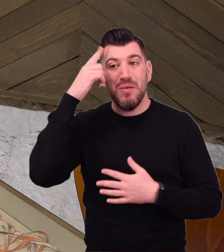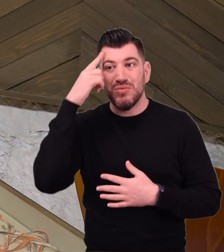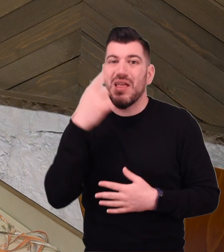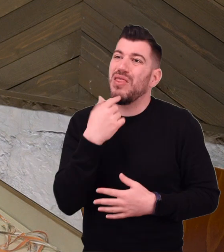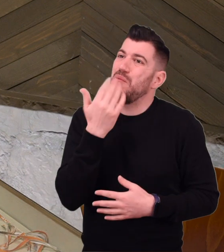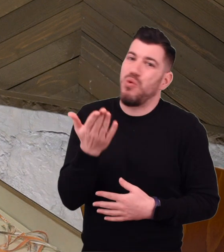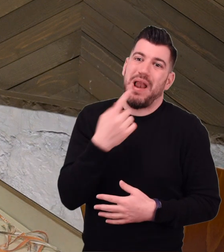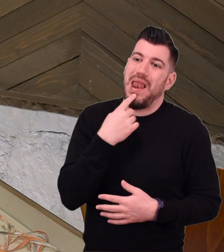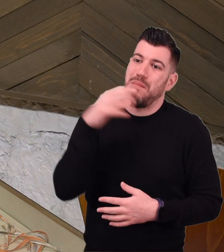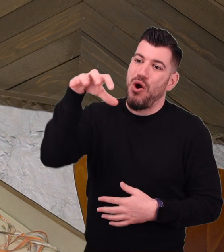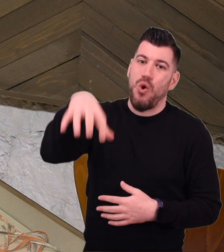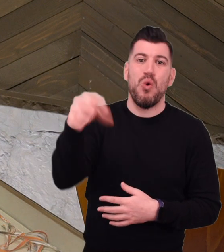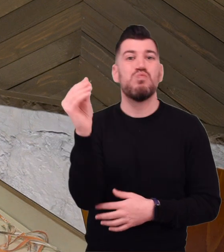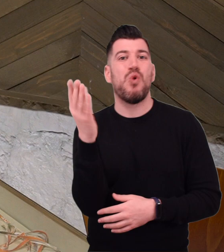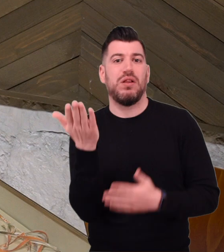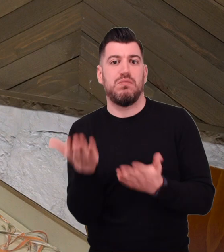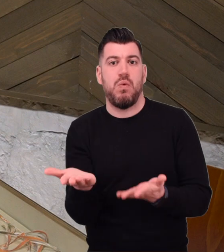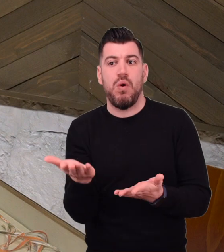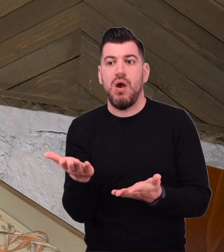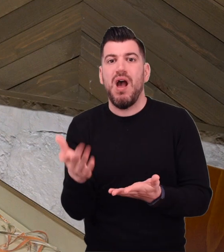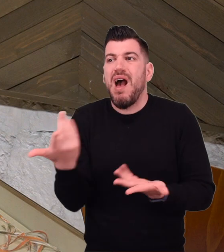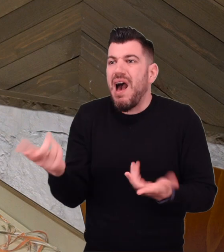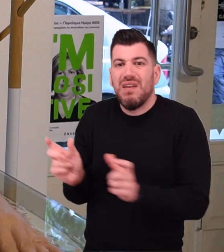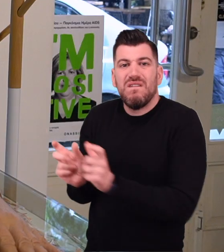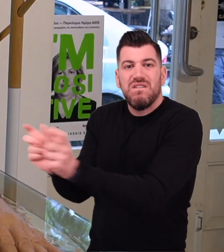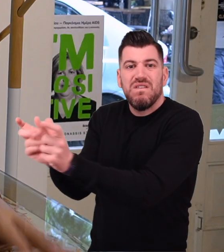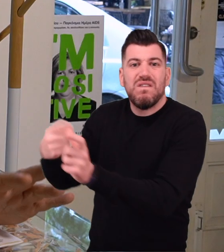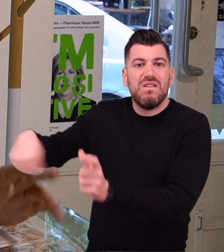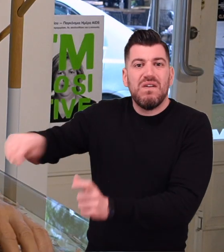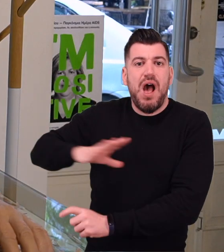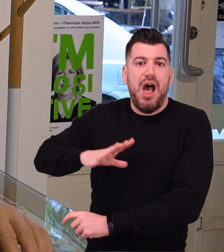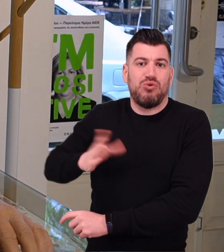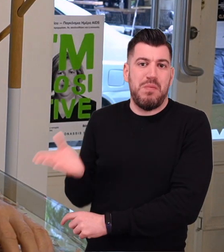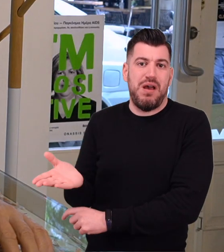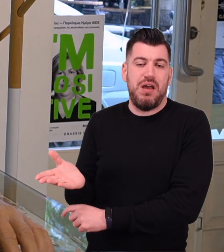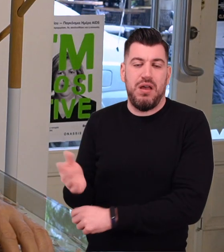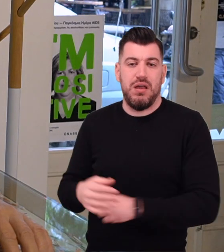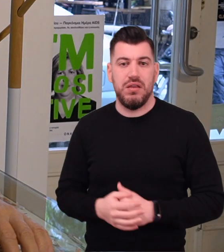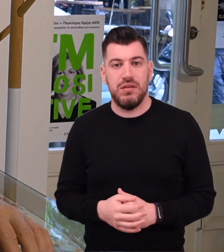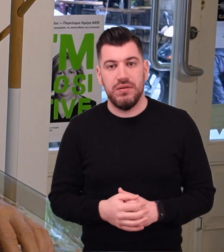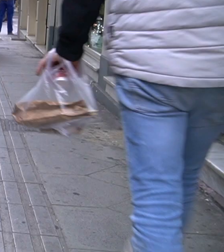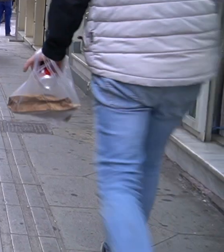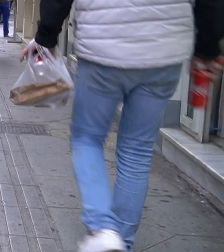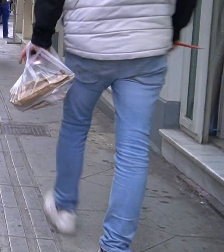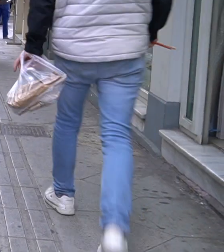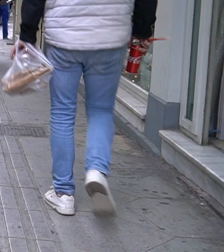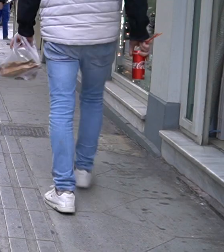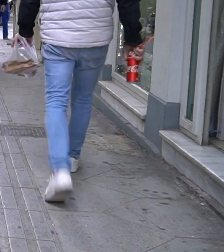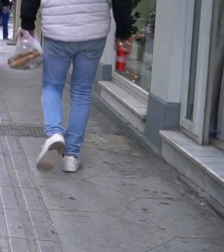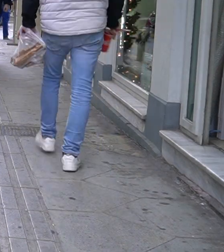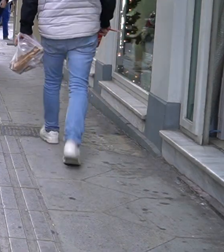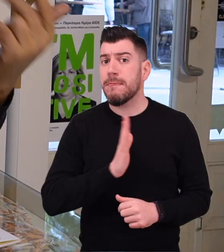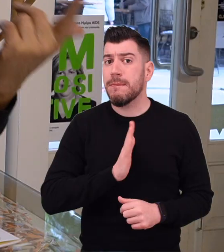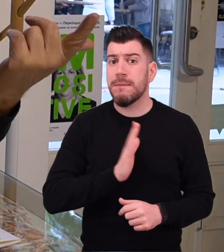χώρος, δεν μπορεί να είναι ένας χώρος πολιτισμού, εάν αποκλείει κόσμο. Οι άνθρωποι, το λέω και συγκινούμε, δεν